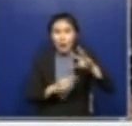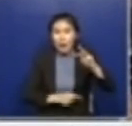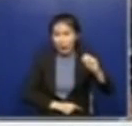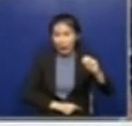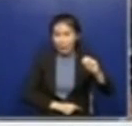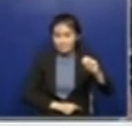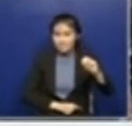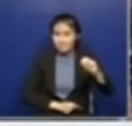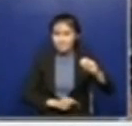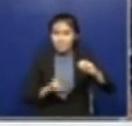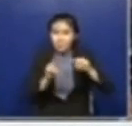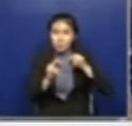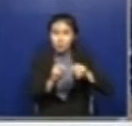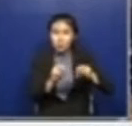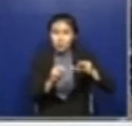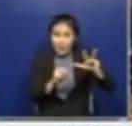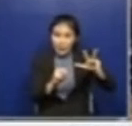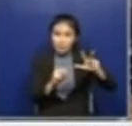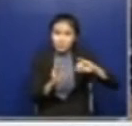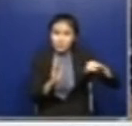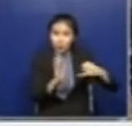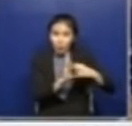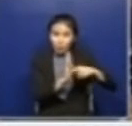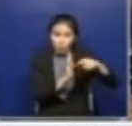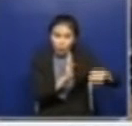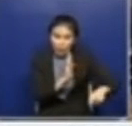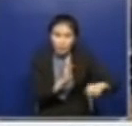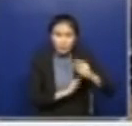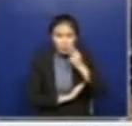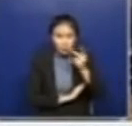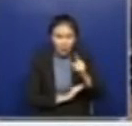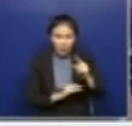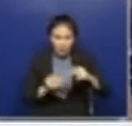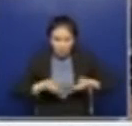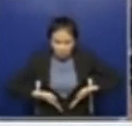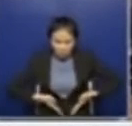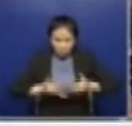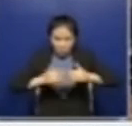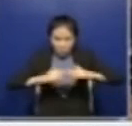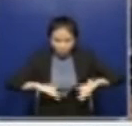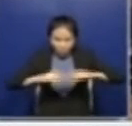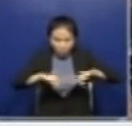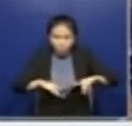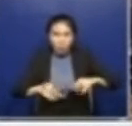ปากช่องหมู่3ไปเชื่อมอำเภอหนองเรือซึ่งเป็นหลุมเป็นบ่อค่ะท่านประธานคะตั้งแต่ปี